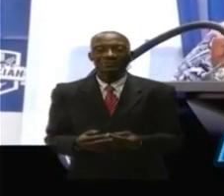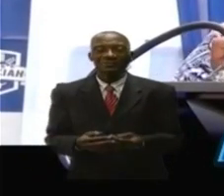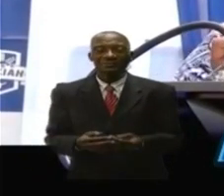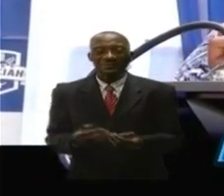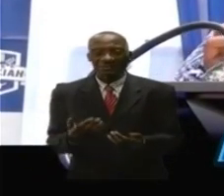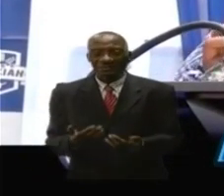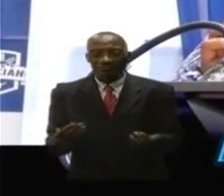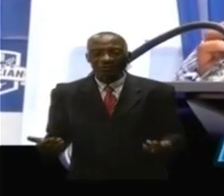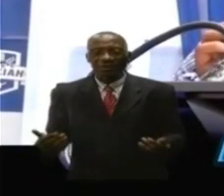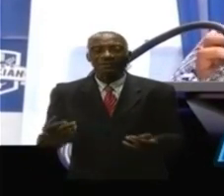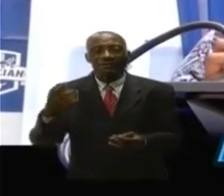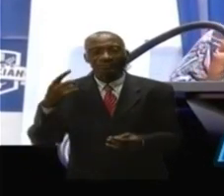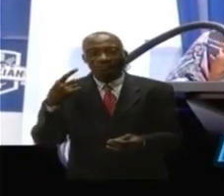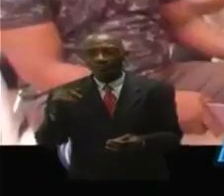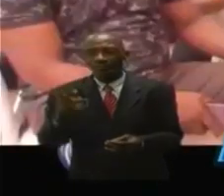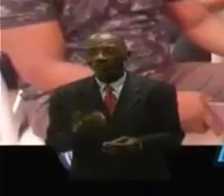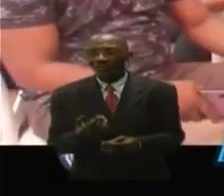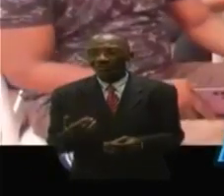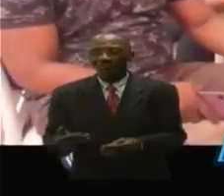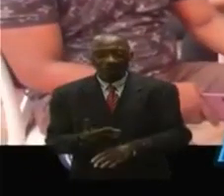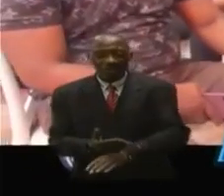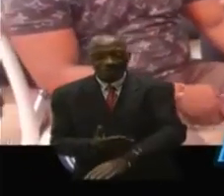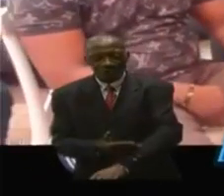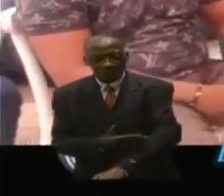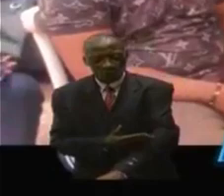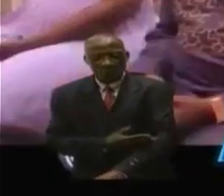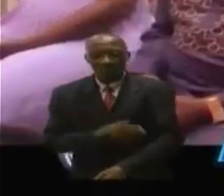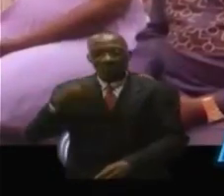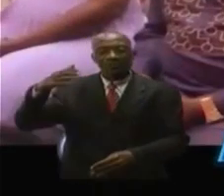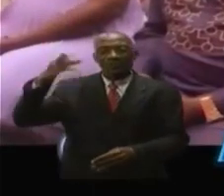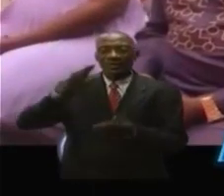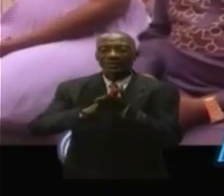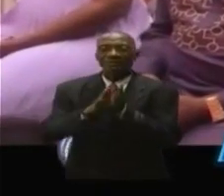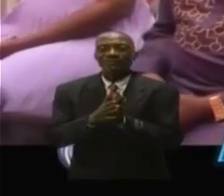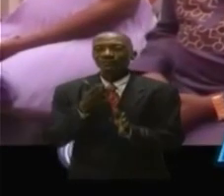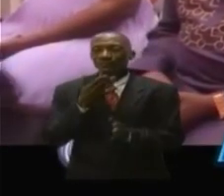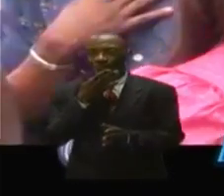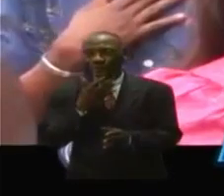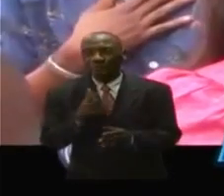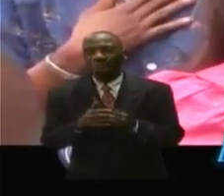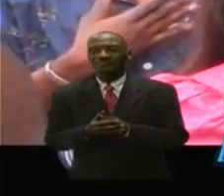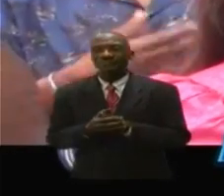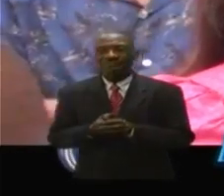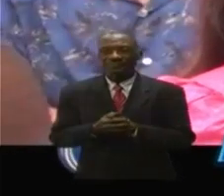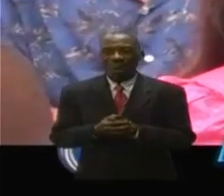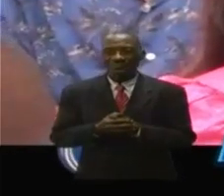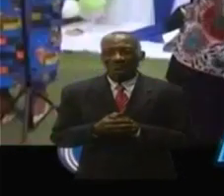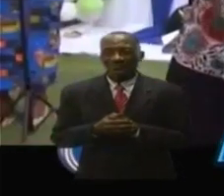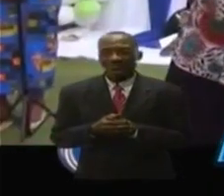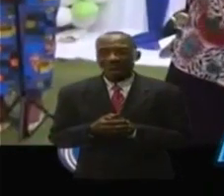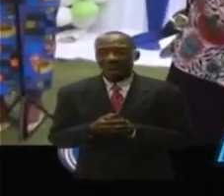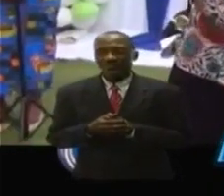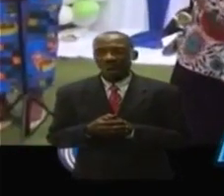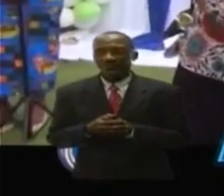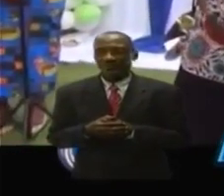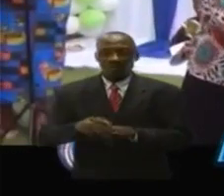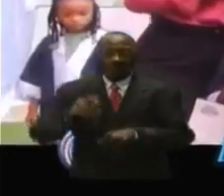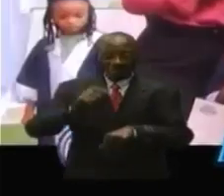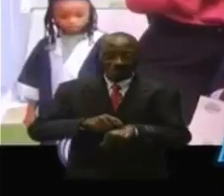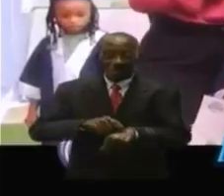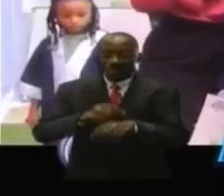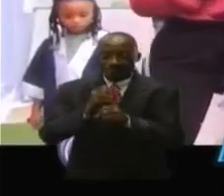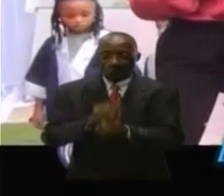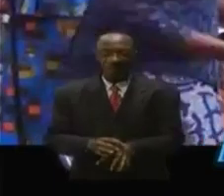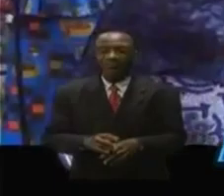n'est autre que l'éducation. Juste après vient le moment tant attendu, celui de proclamation des résultats et de remise